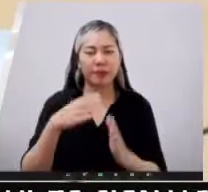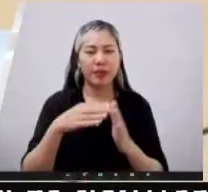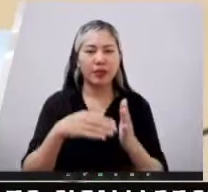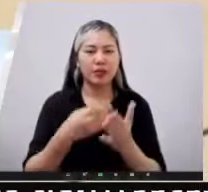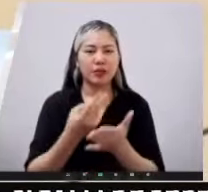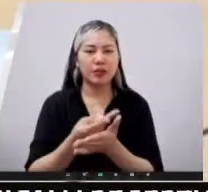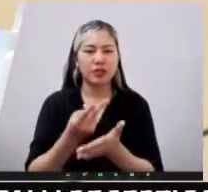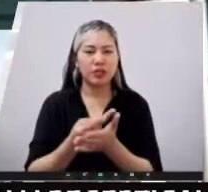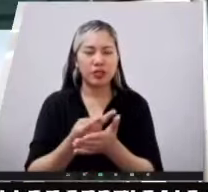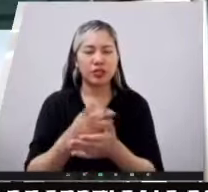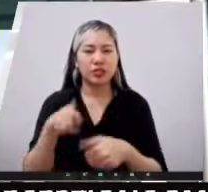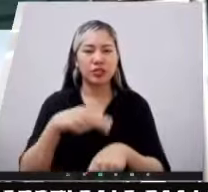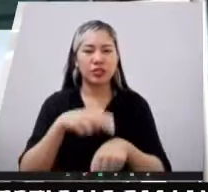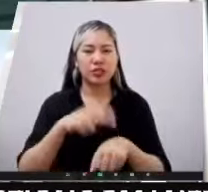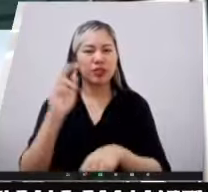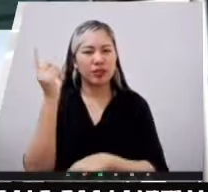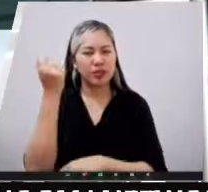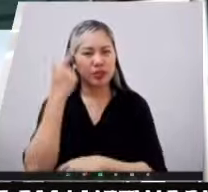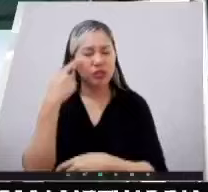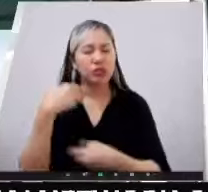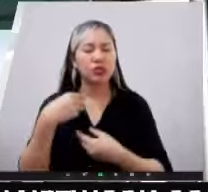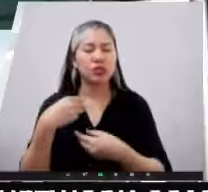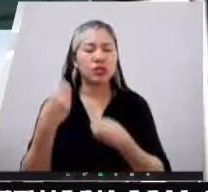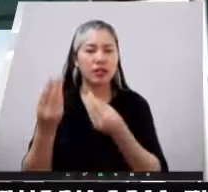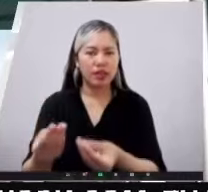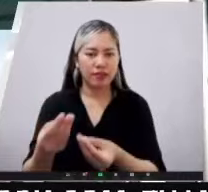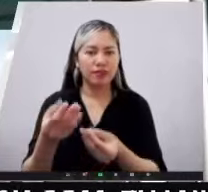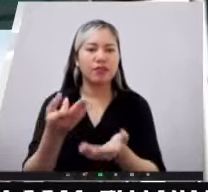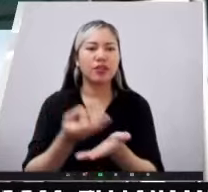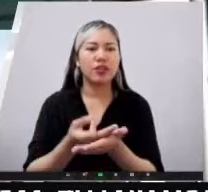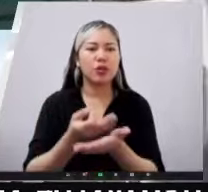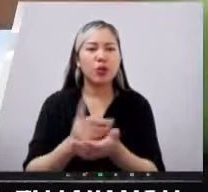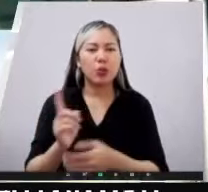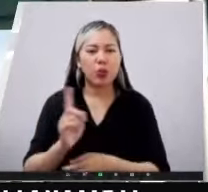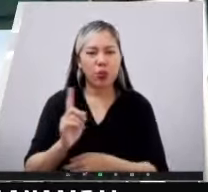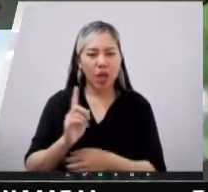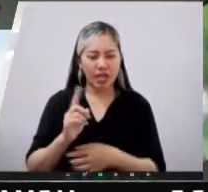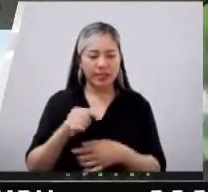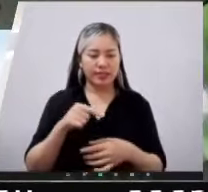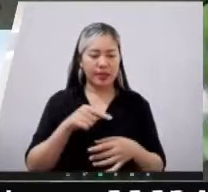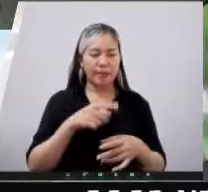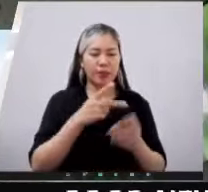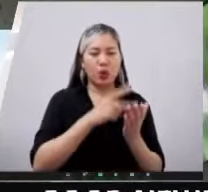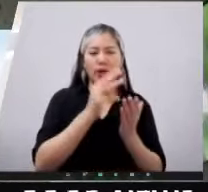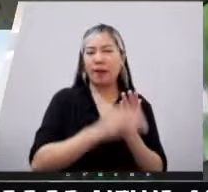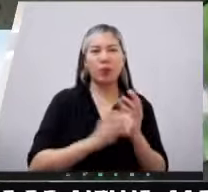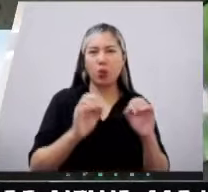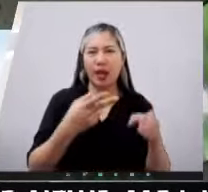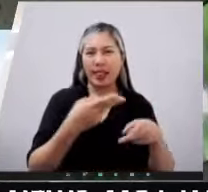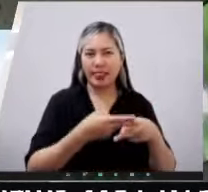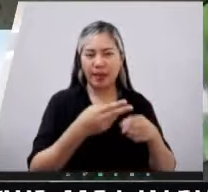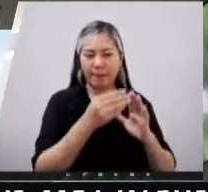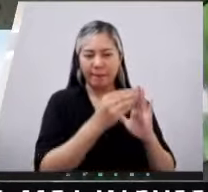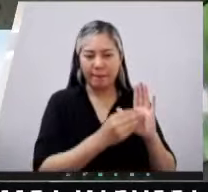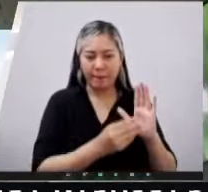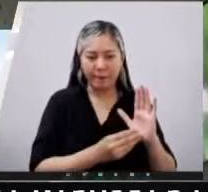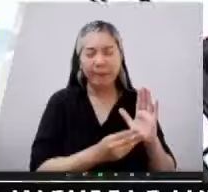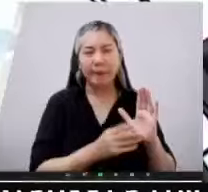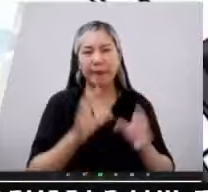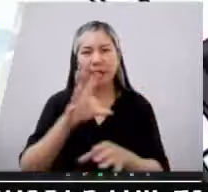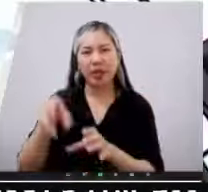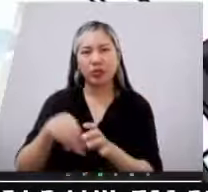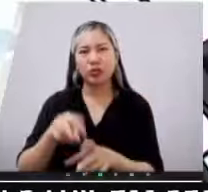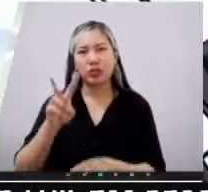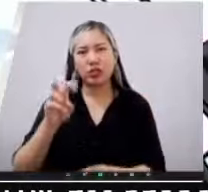Government para pondohan ang unprogrammed appropriations sa ilalim ng 2024 national budget handa naman daw na